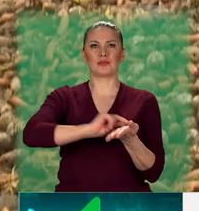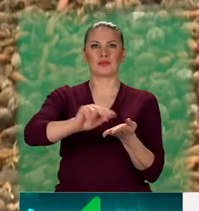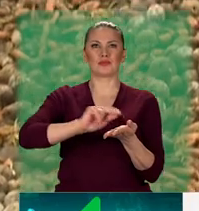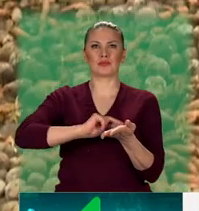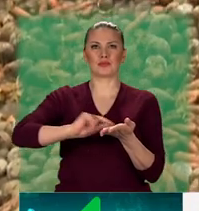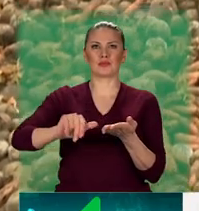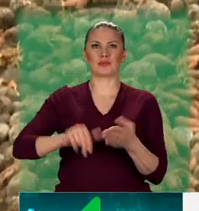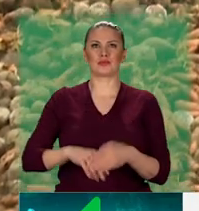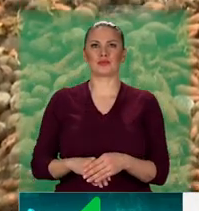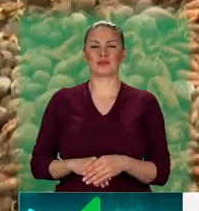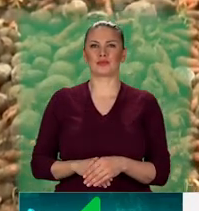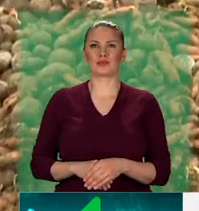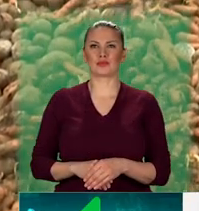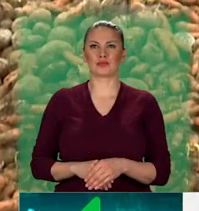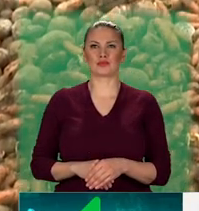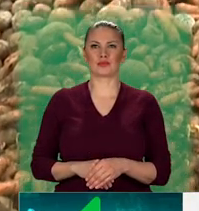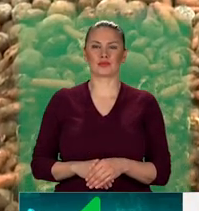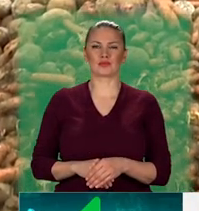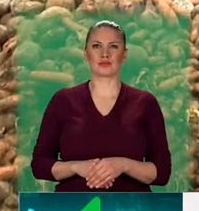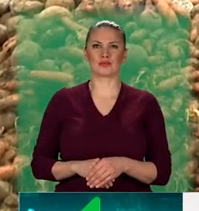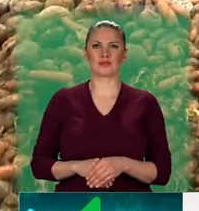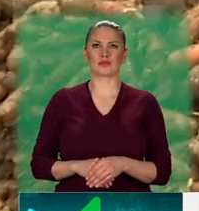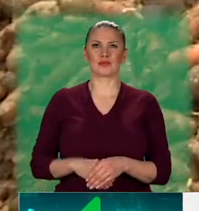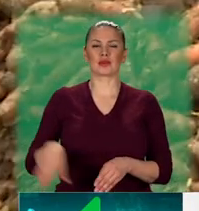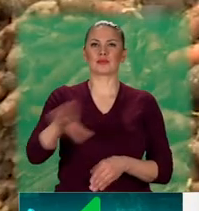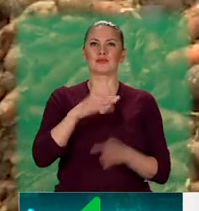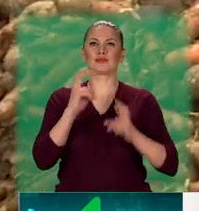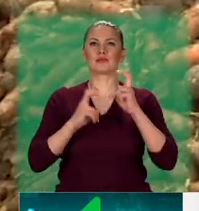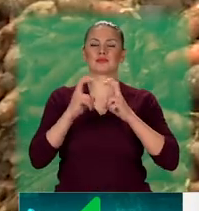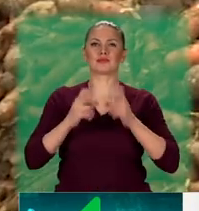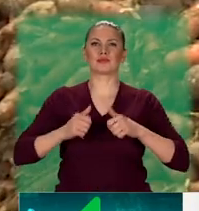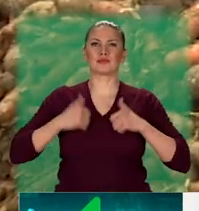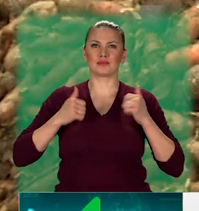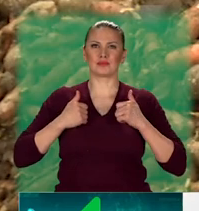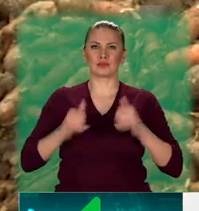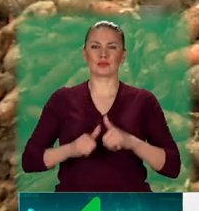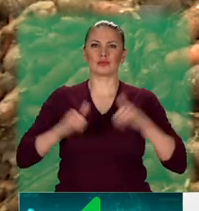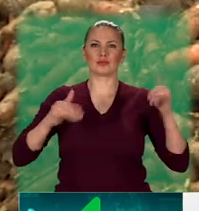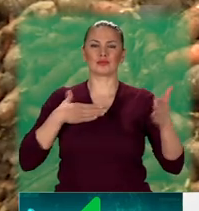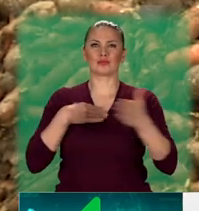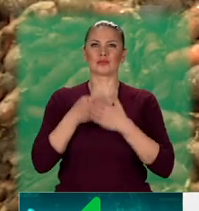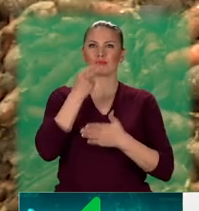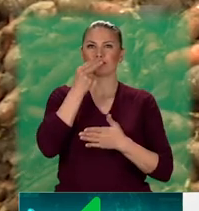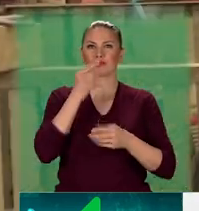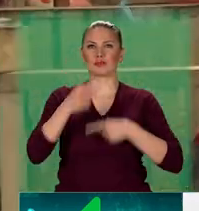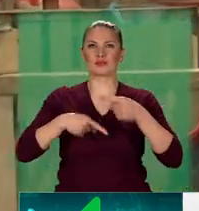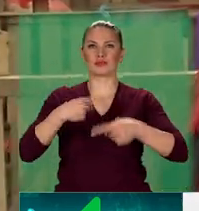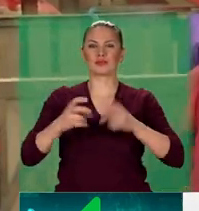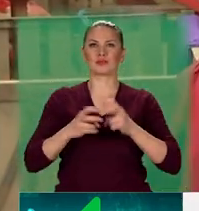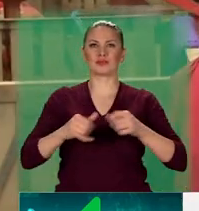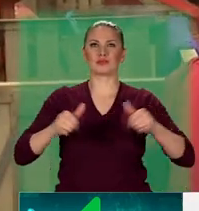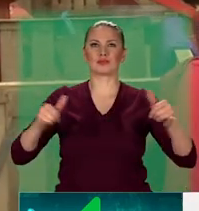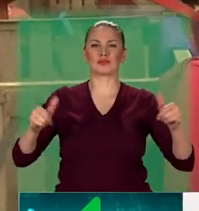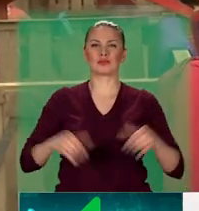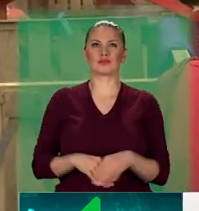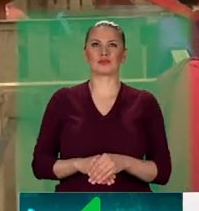почти 38 тысяч тонн картофеля и 22 тысячи тонн овощей открытого грунта. Таких объемов хватит на весь следующий год. Олеся Львова,